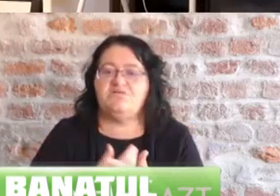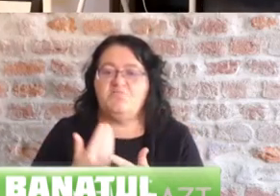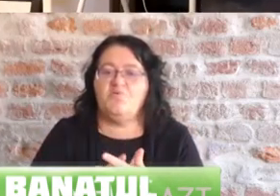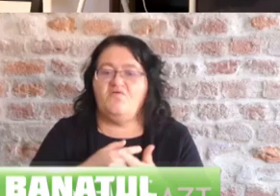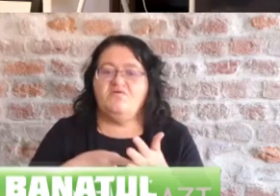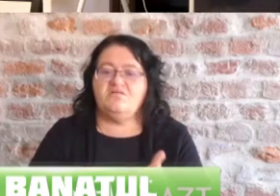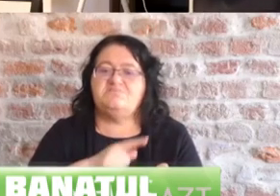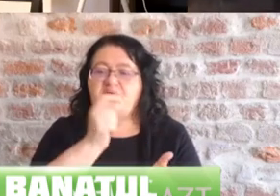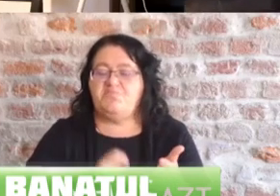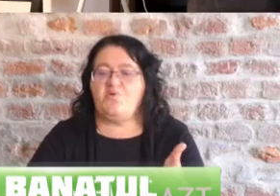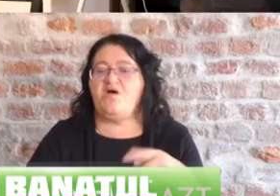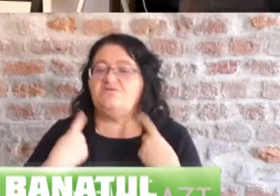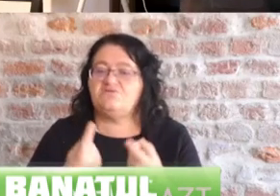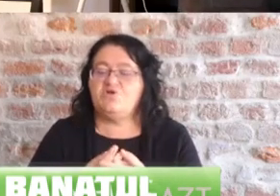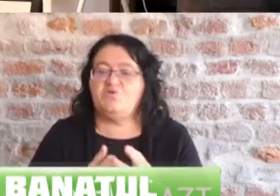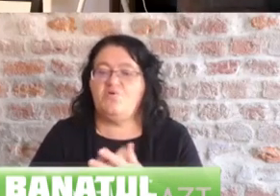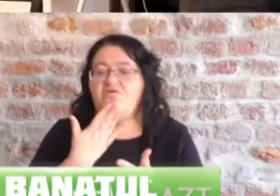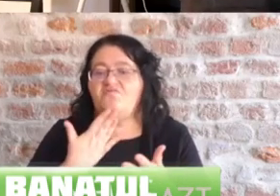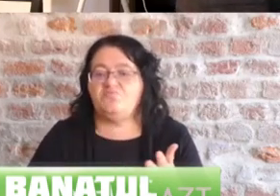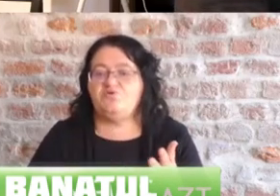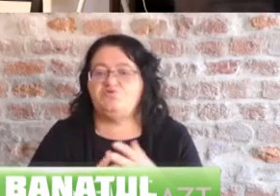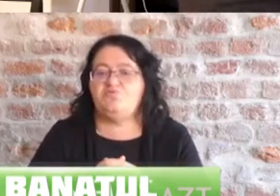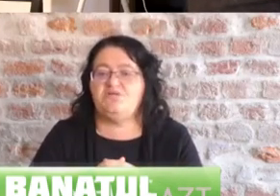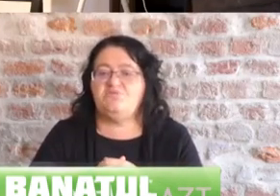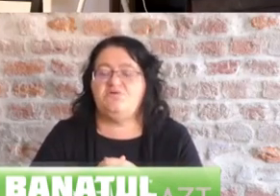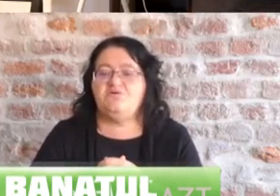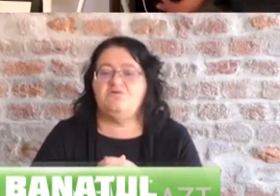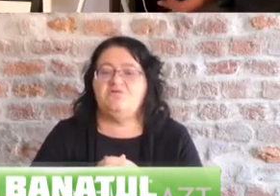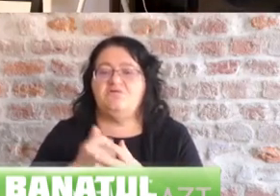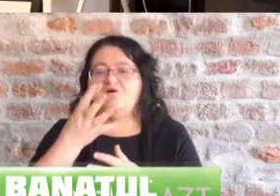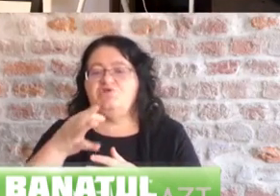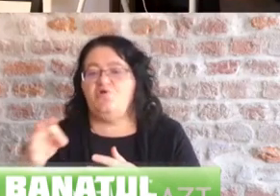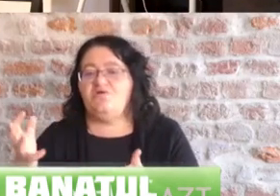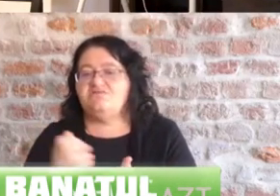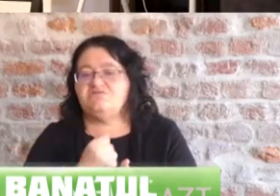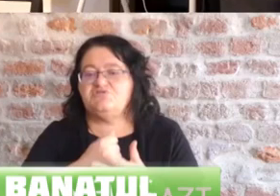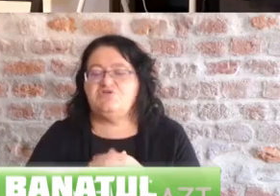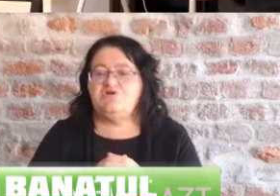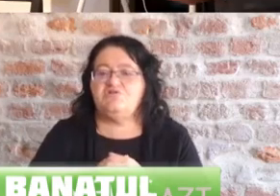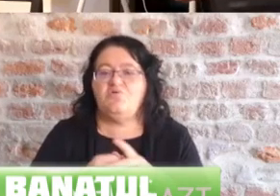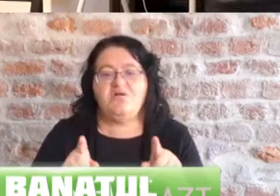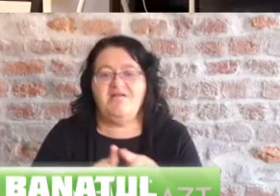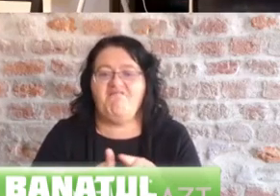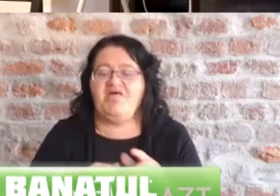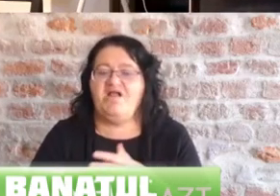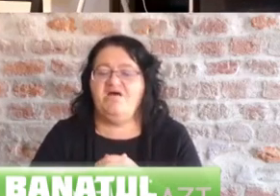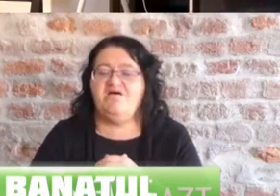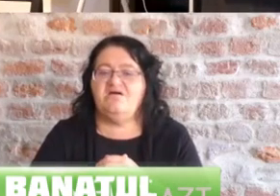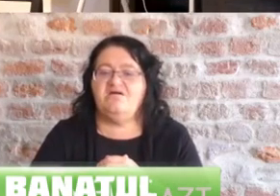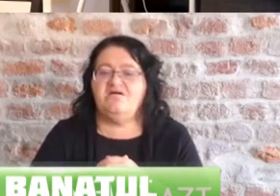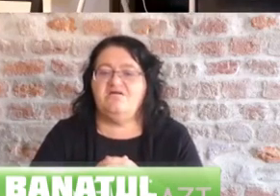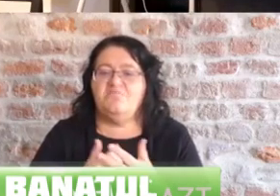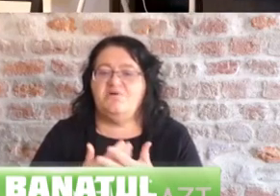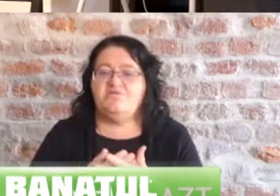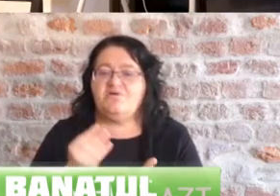pe marginea proiectului și noi vă mulțumim ca celorlalți câștigători, deopotrivă, că